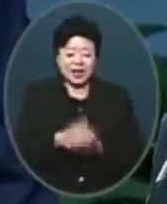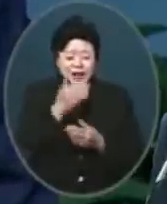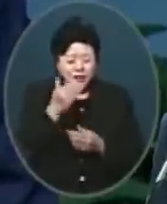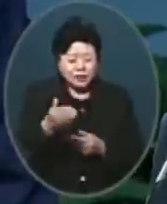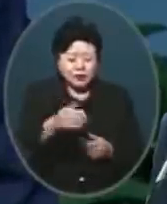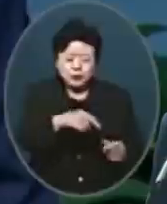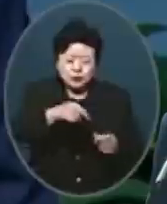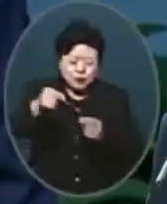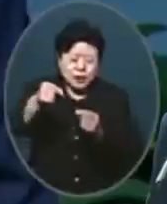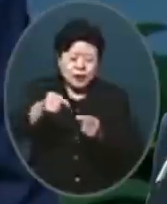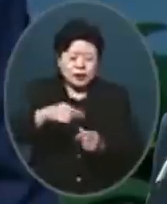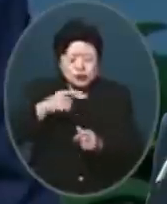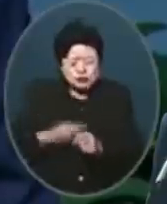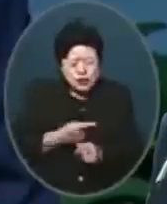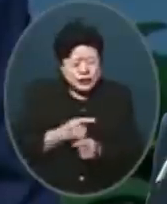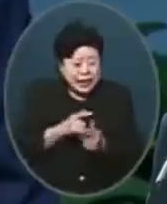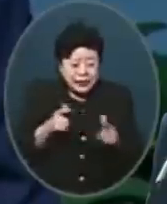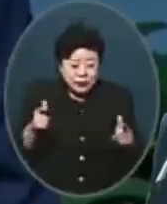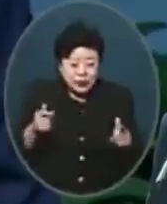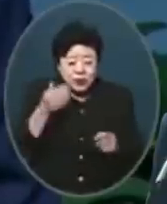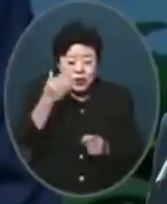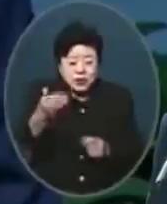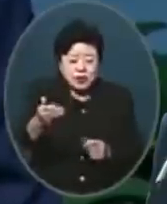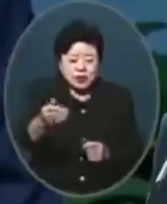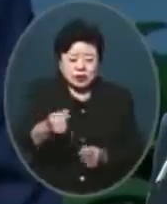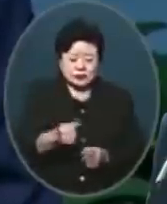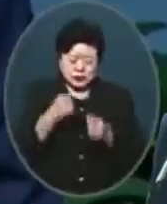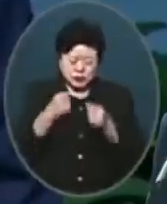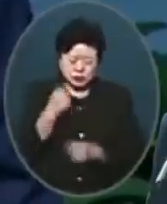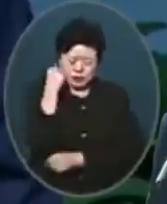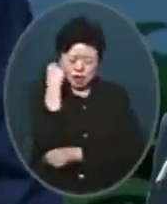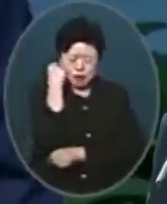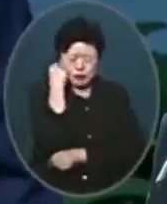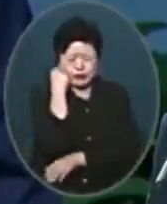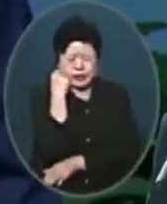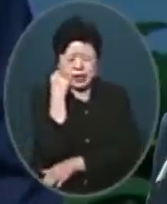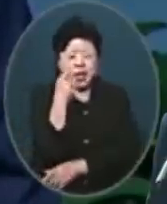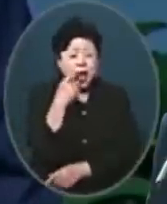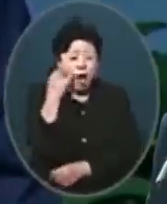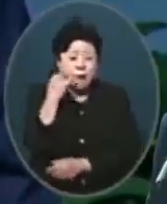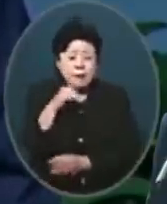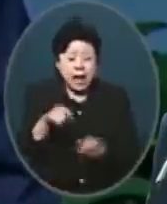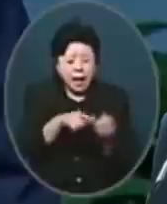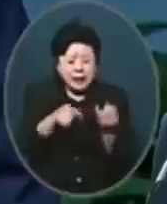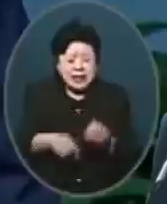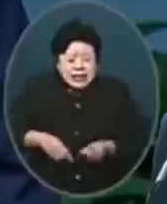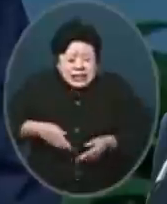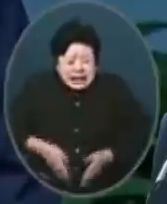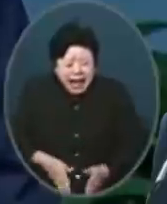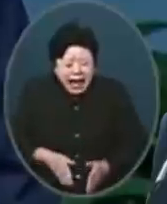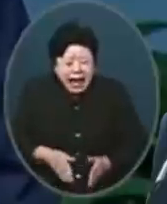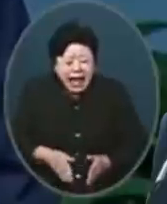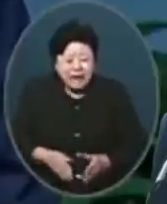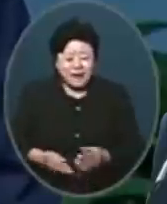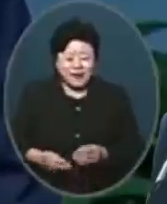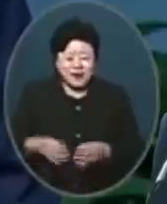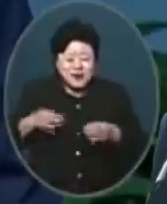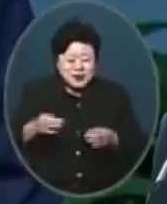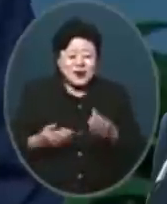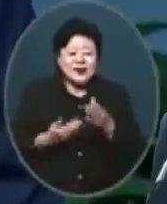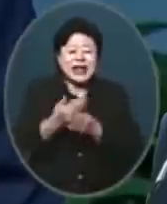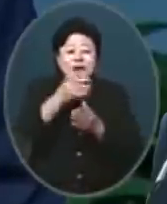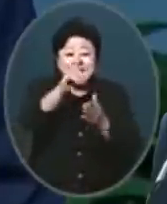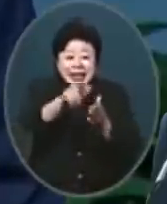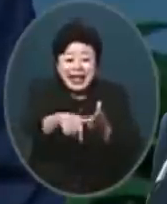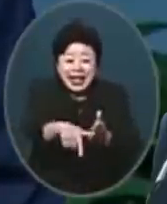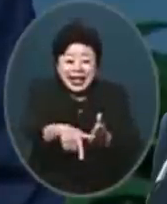여러분을 구분한 것도 우연히 구분한 건 아닙니다. 여러분의 존재의 뿌리가 어머니 뱃속에서 응아 하고